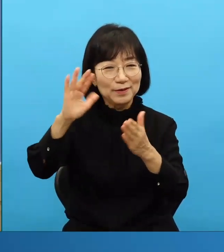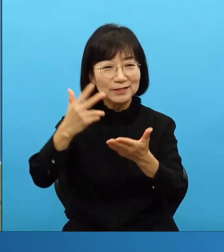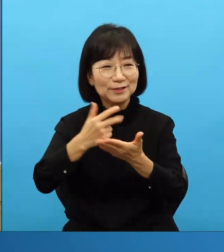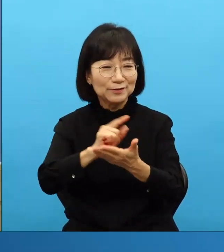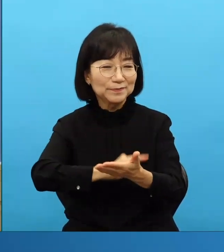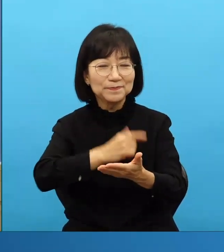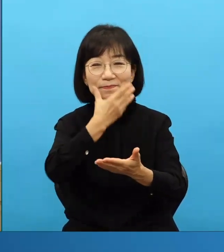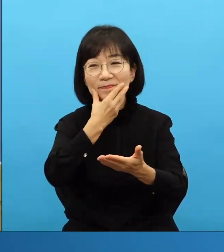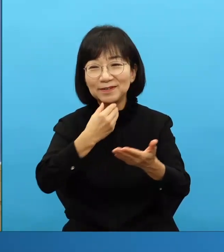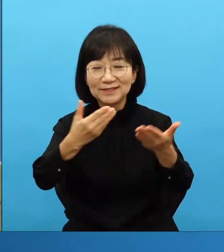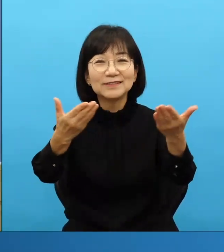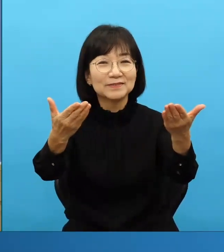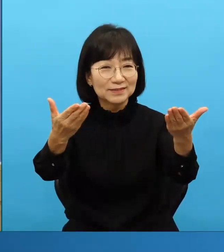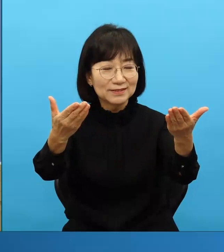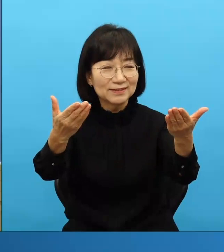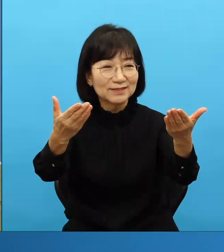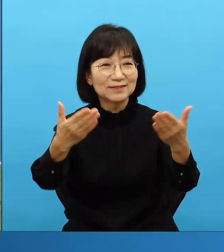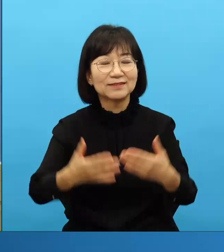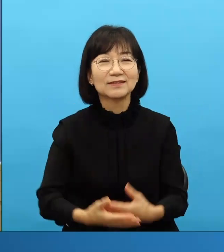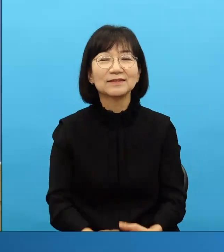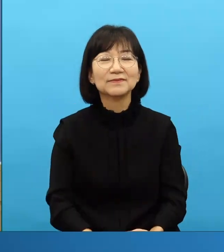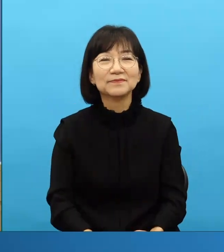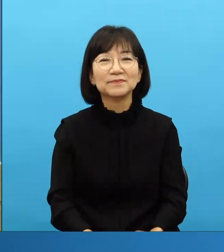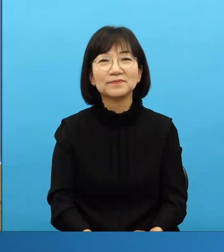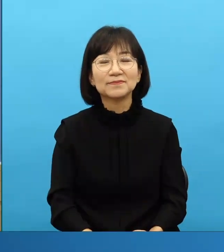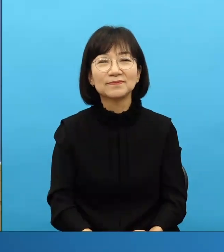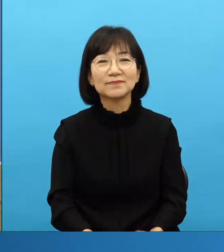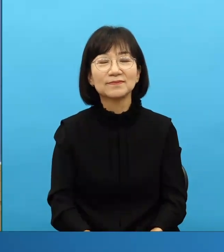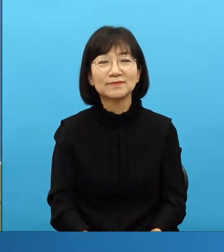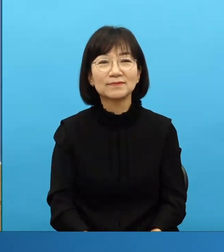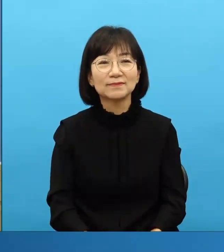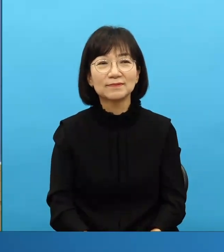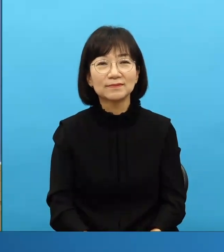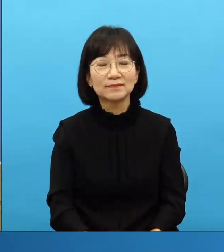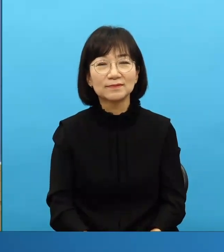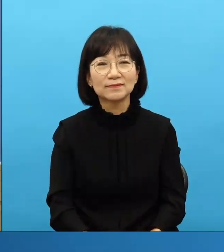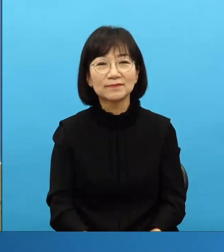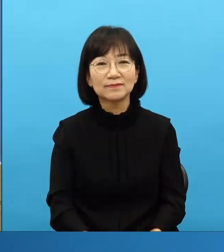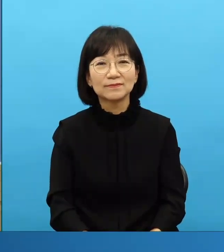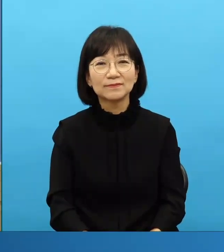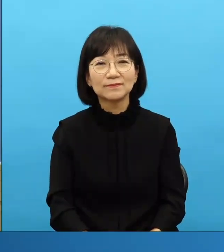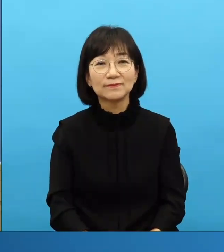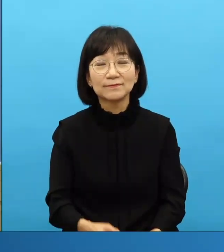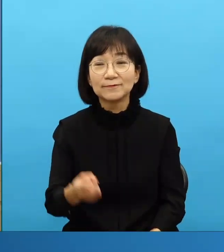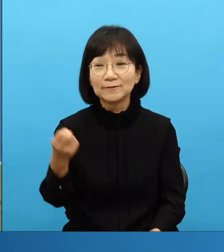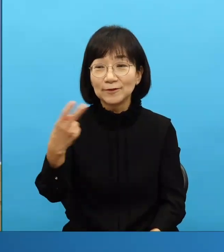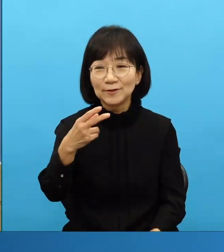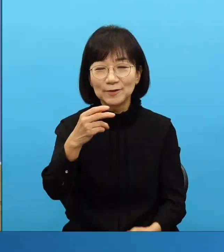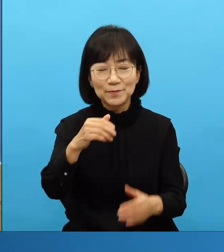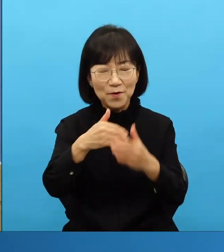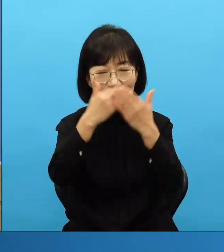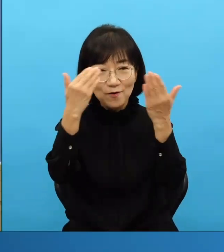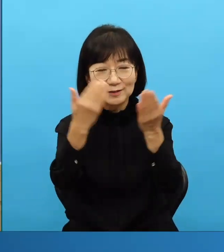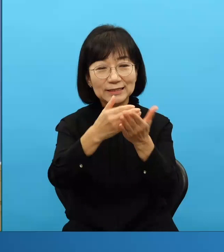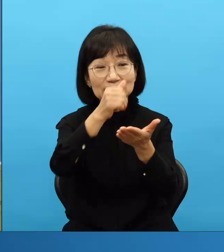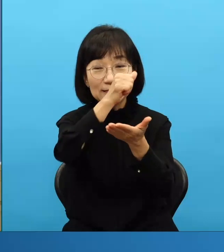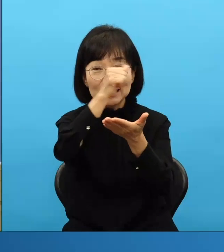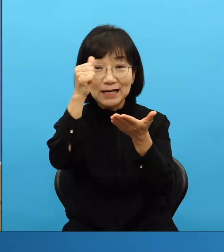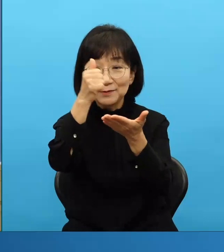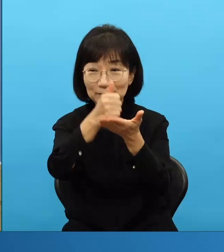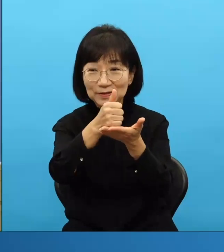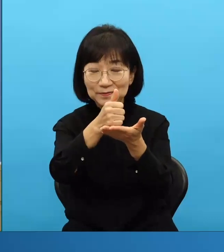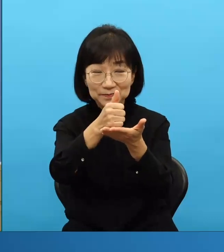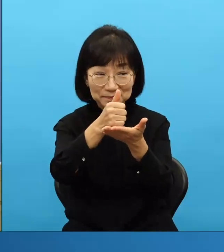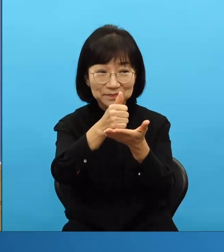most blessed church to really be able to see 237 nations and the 5,000 tribes being gospelized. 또 우리 장로님 모든 장로님들에게 말씀을 주셨습니다. And